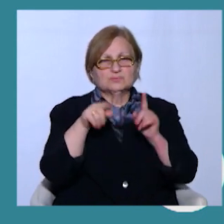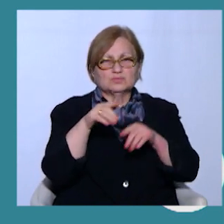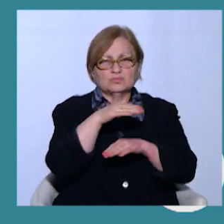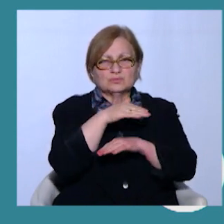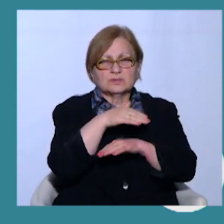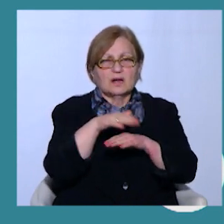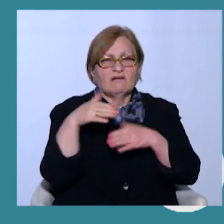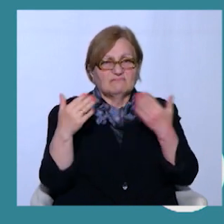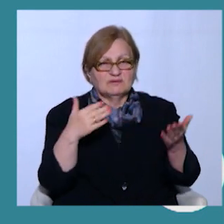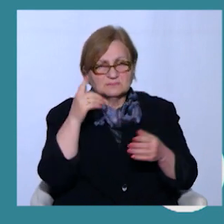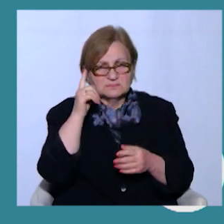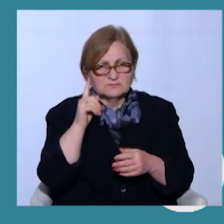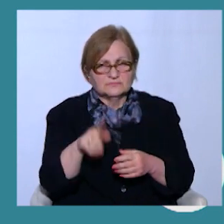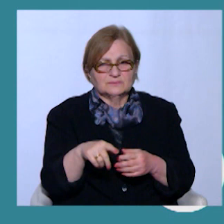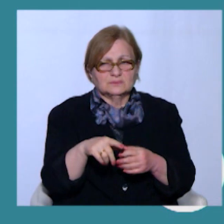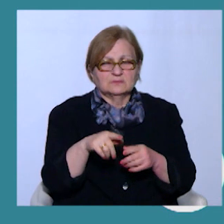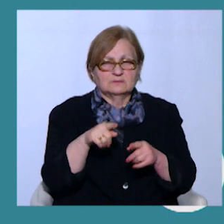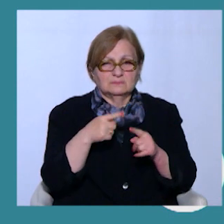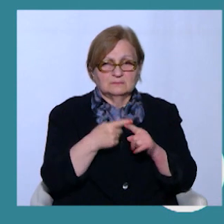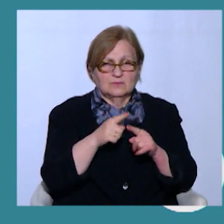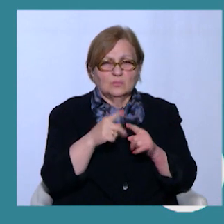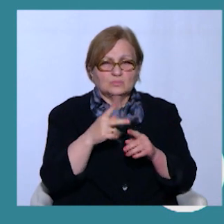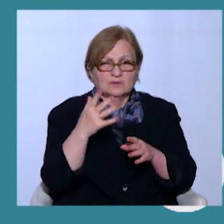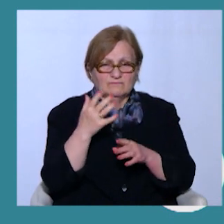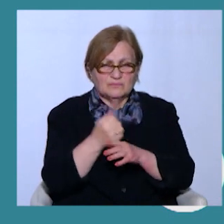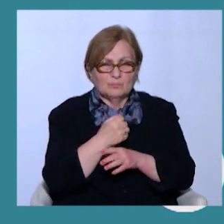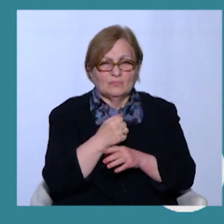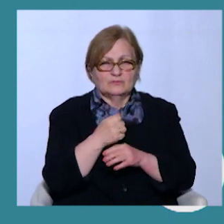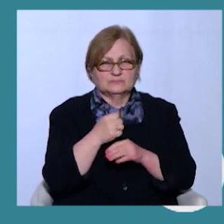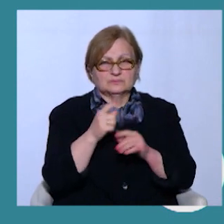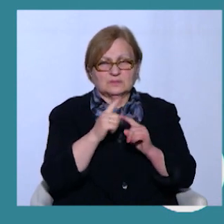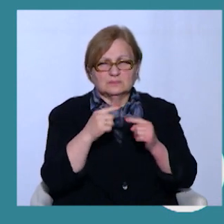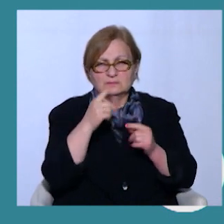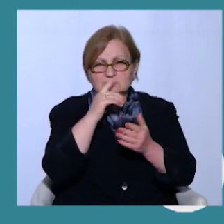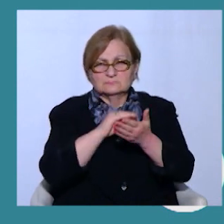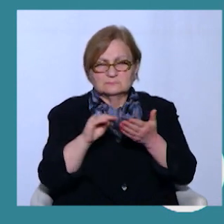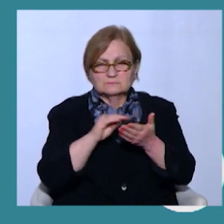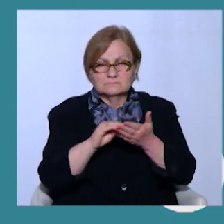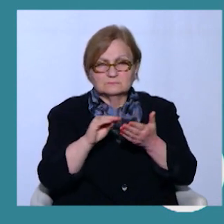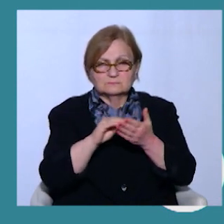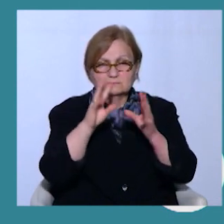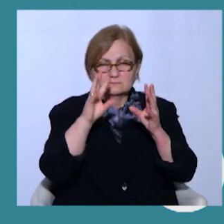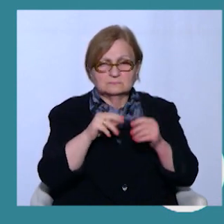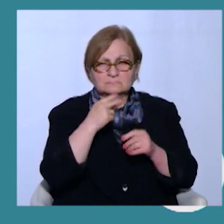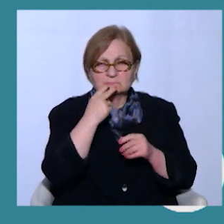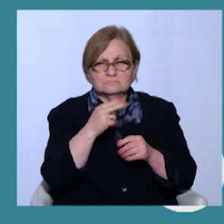დიაგონალის სიგრძეა 8 სანტიმეტრი და უნდა ვიპოვოთ პერიმეტრი და დიდი დიაგონალის სიგრძე. ეს არის მეორე.